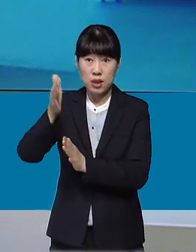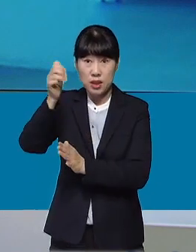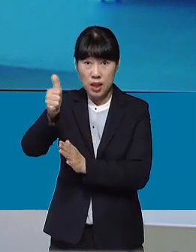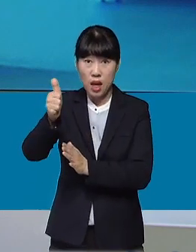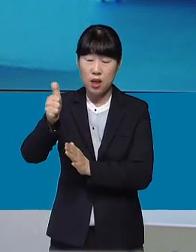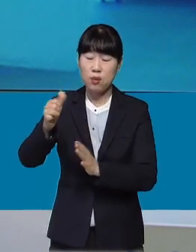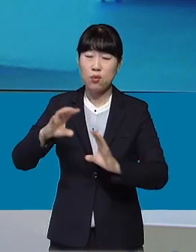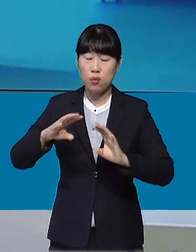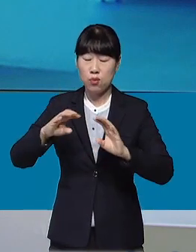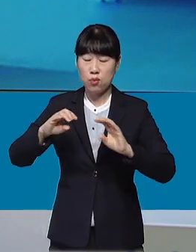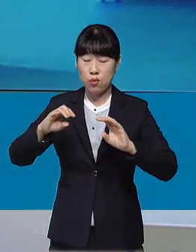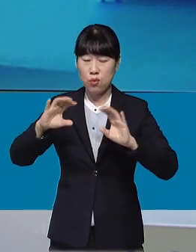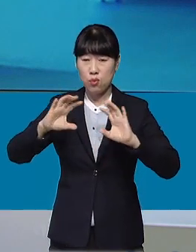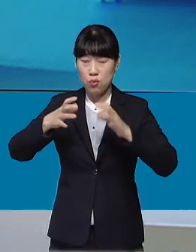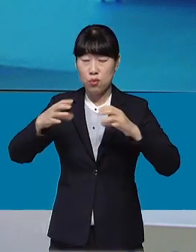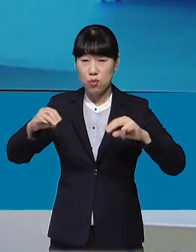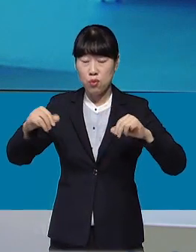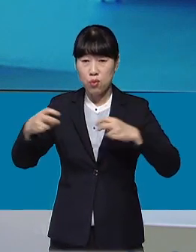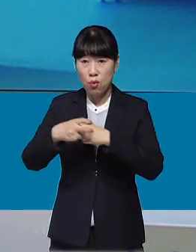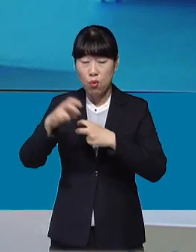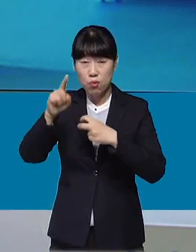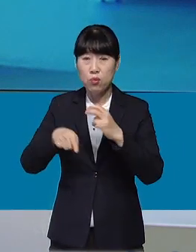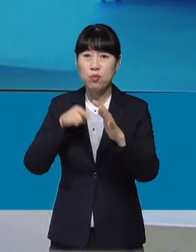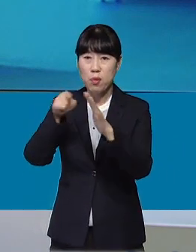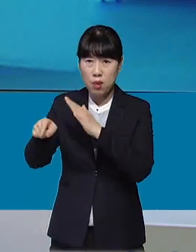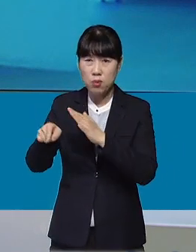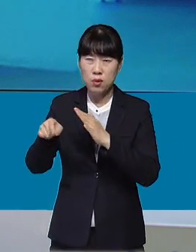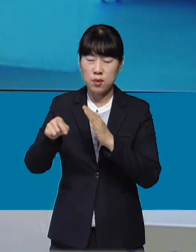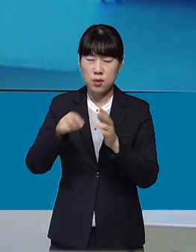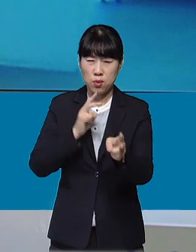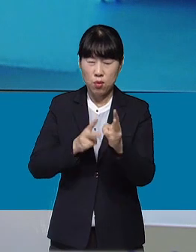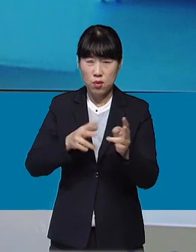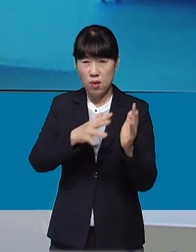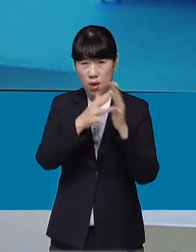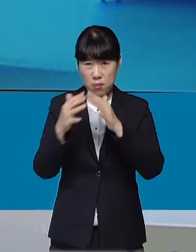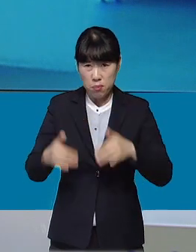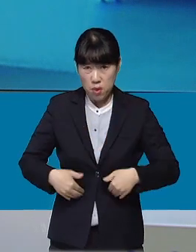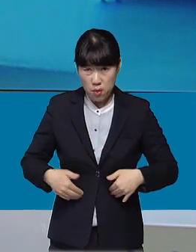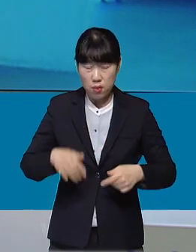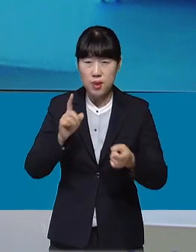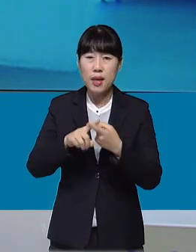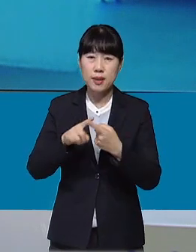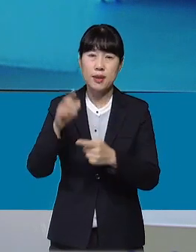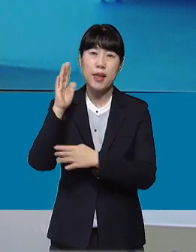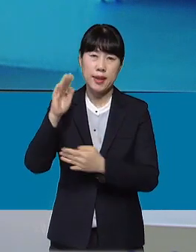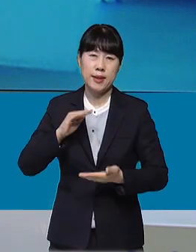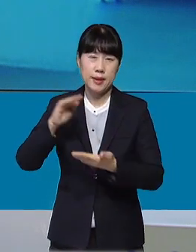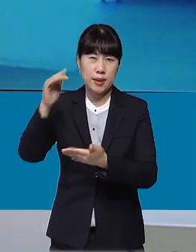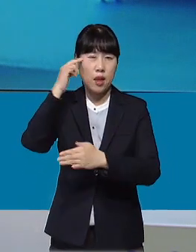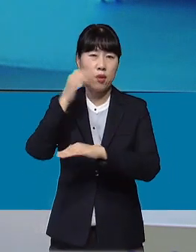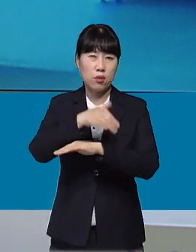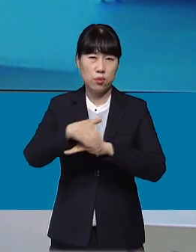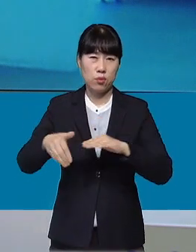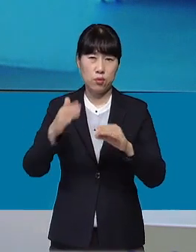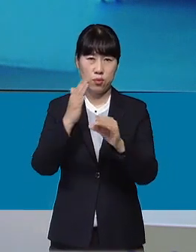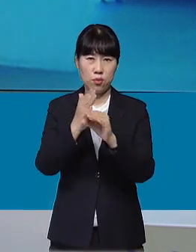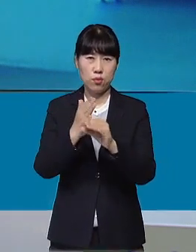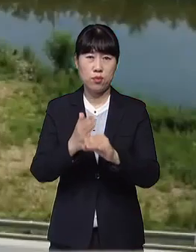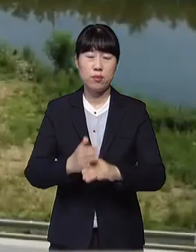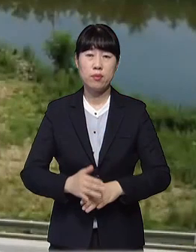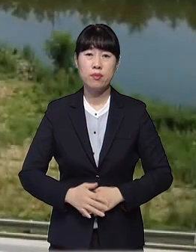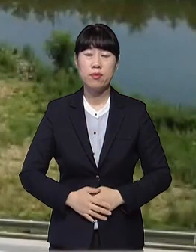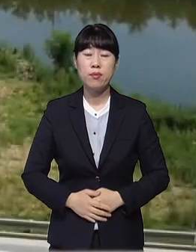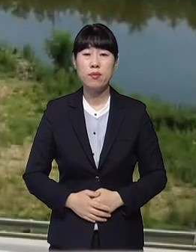방문해 달빛철도 건설의 당위성을 강조할 예정입니다. 서울방송본부 정의진 기자입니다.